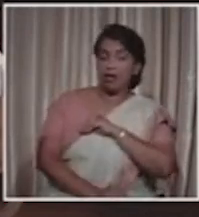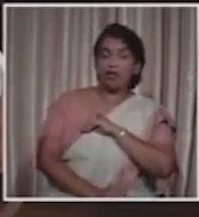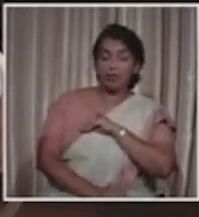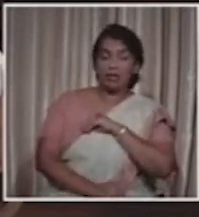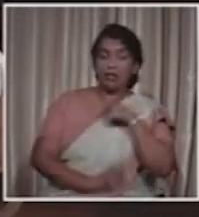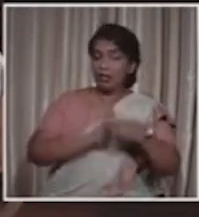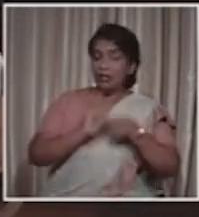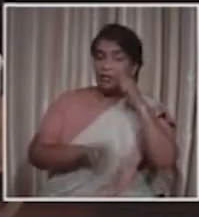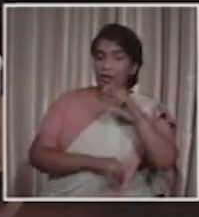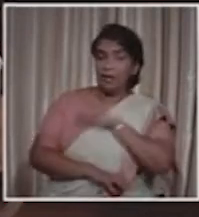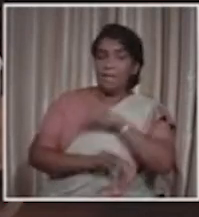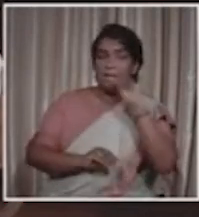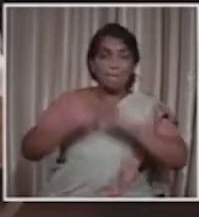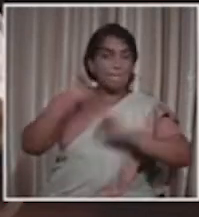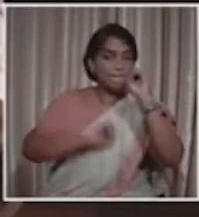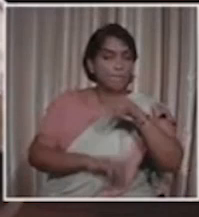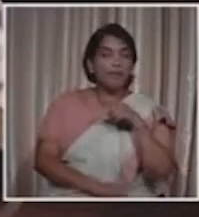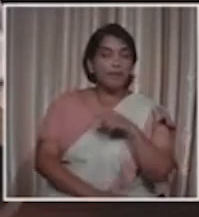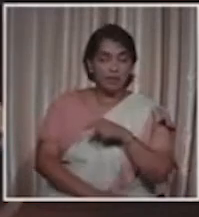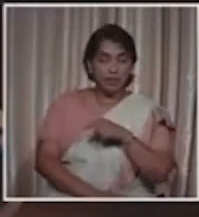දලදේශීය නිෂ්පාදිතේ ප්‍රතිශතයක් හැටියට